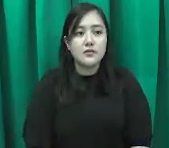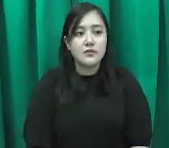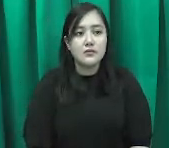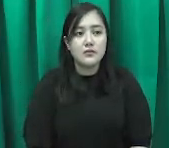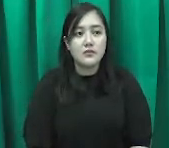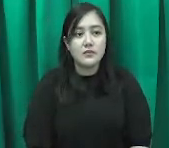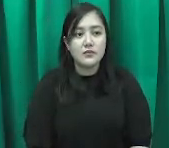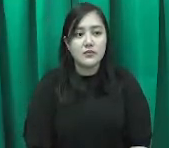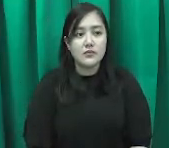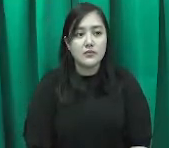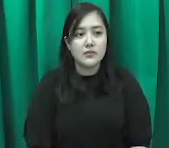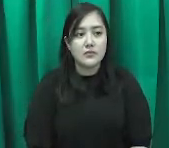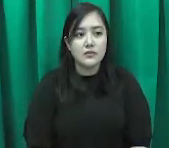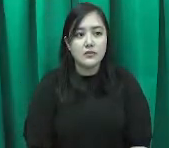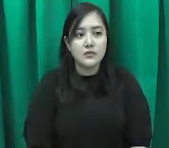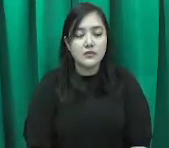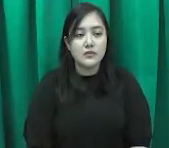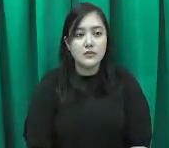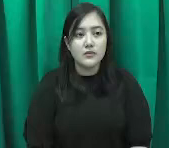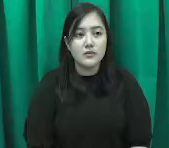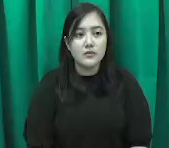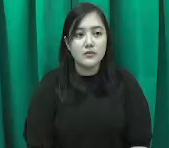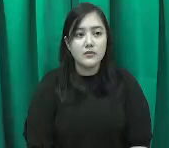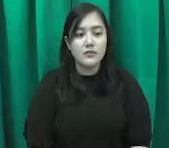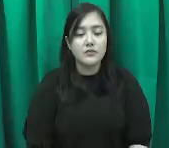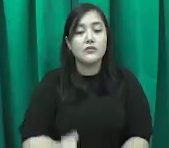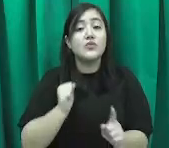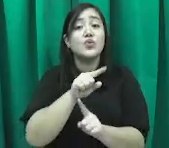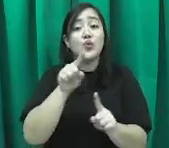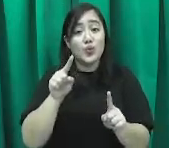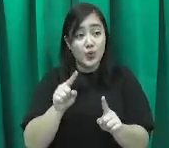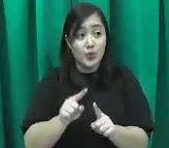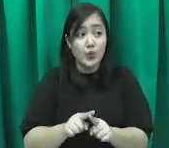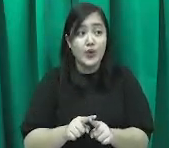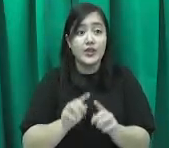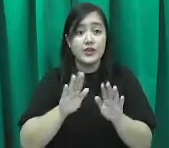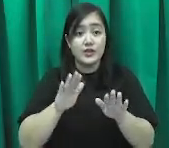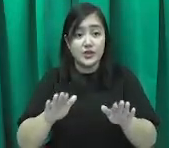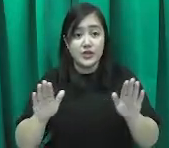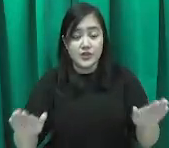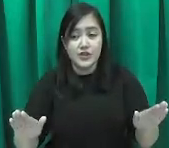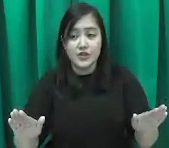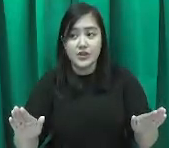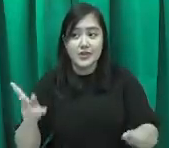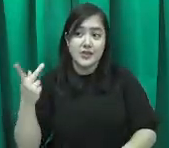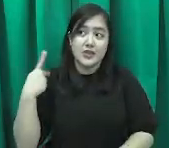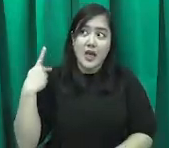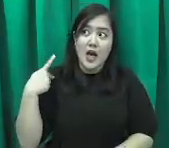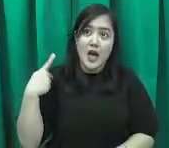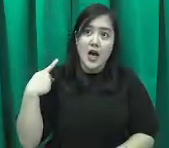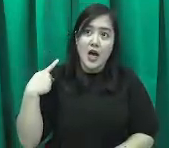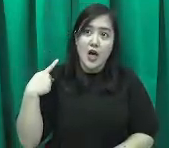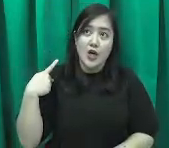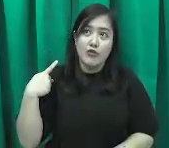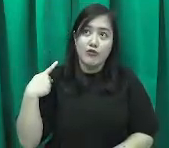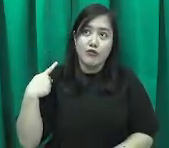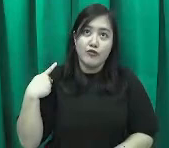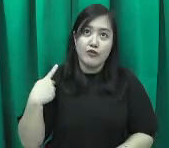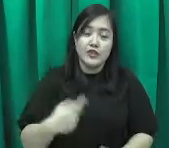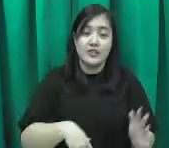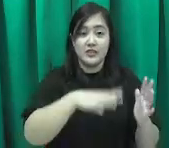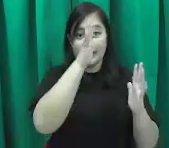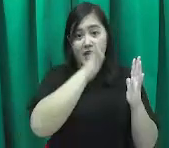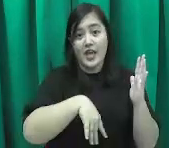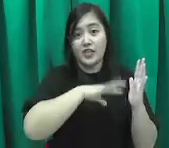lugar, nagpapaalam pa rin sa akin. Sabi ni Odette, magpaalam ka sa tatay nyo. Yeah. Kahit wala ka dun sa bahay physically, pero